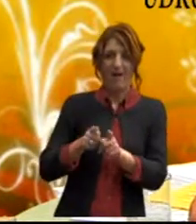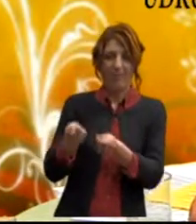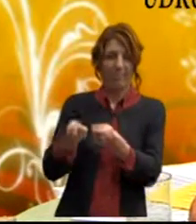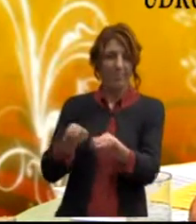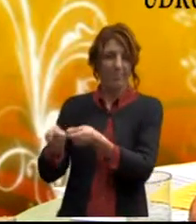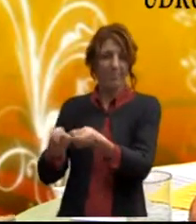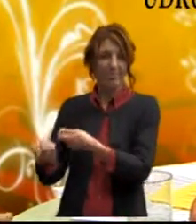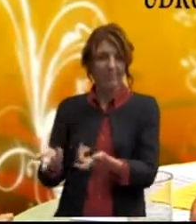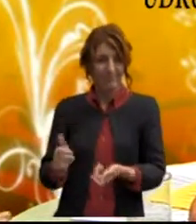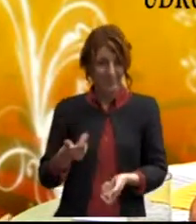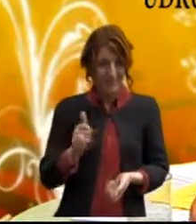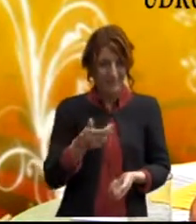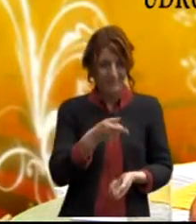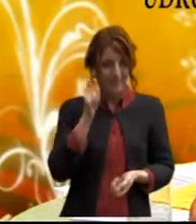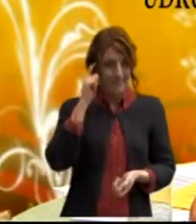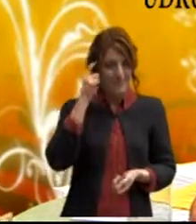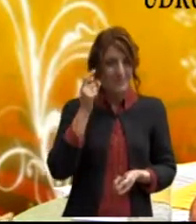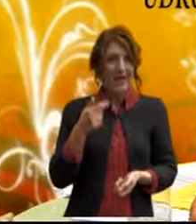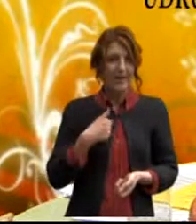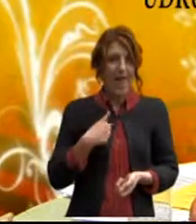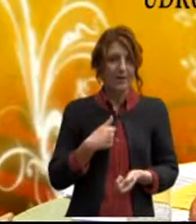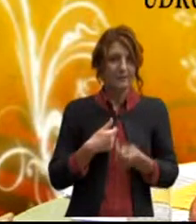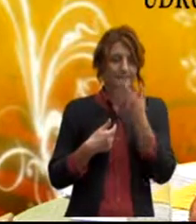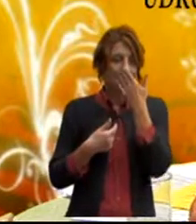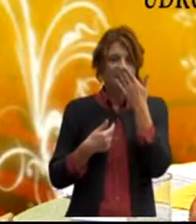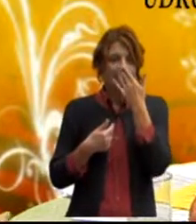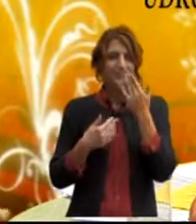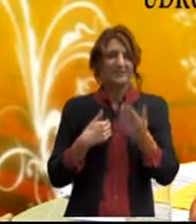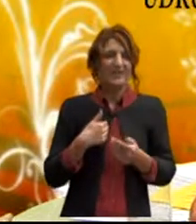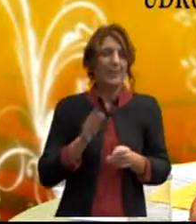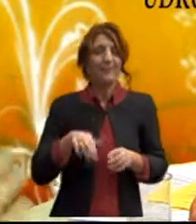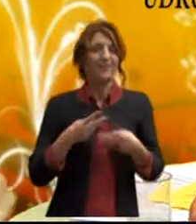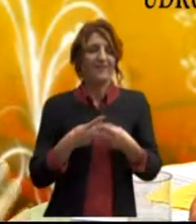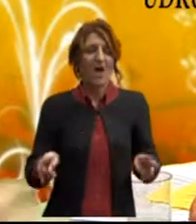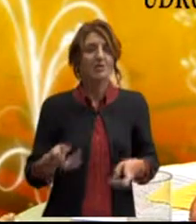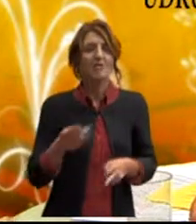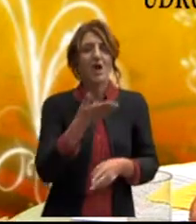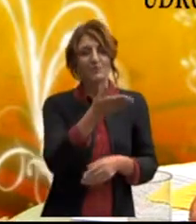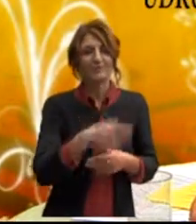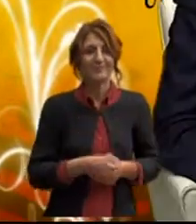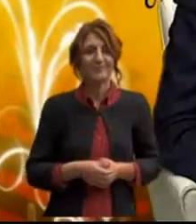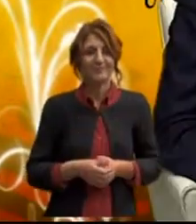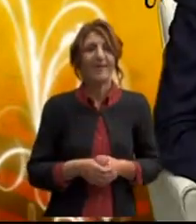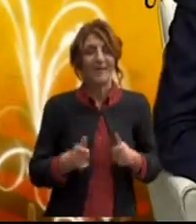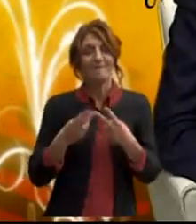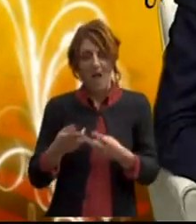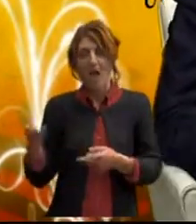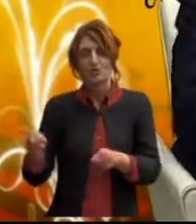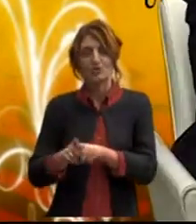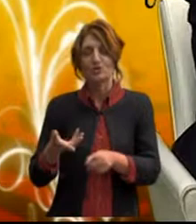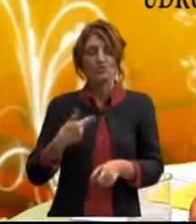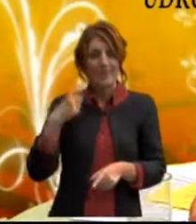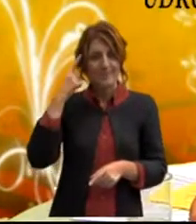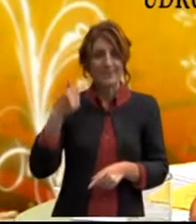li vi mislite, zbilja, ja smatram, evo ja, ali ne, nisam ja tu važna, vi ste važni. Važno je što vi smatrate. Pa ja, evo, mogu vam reći